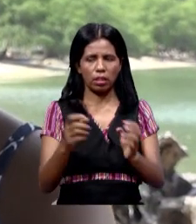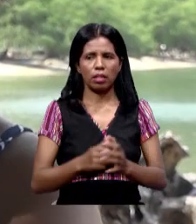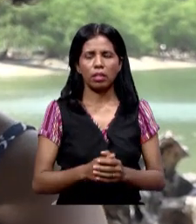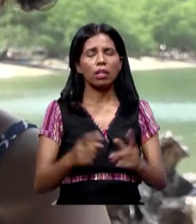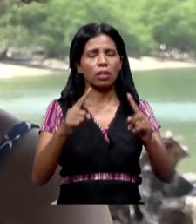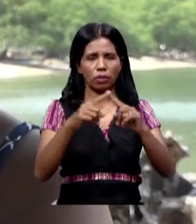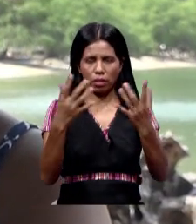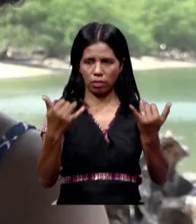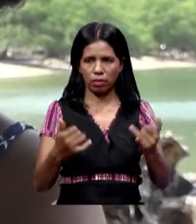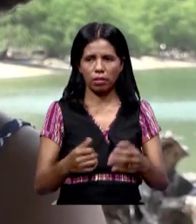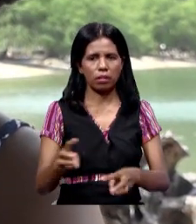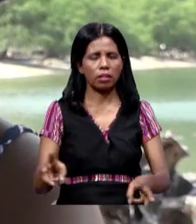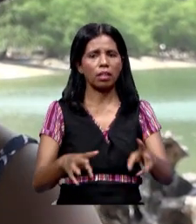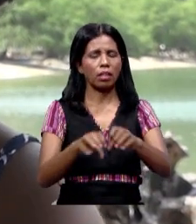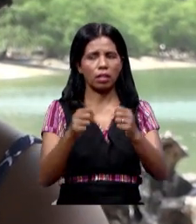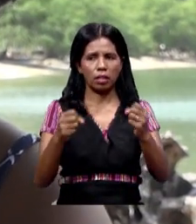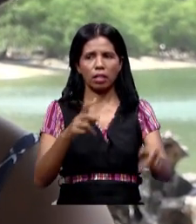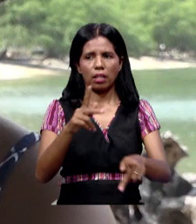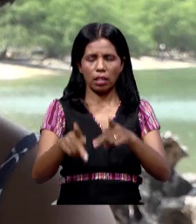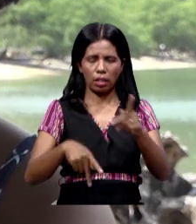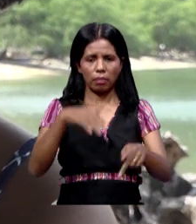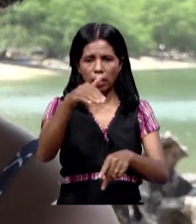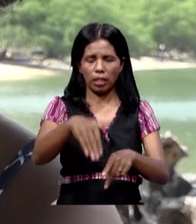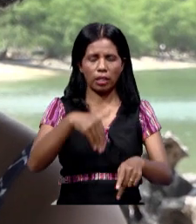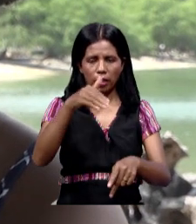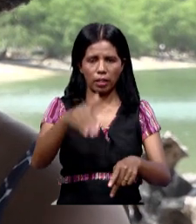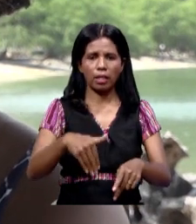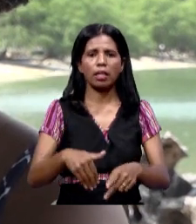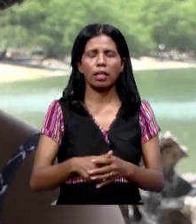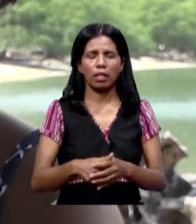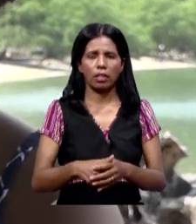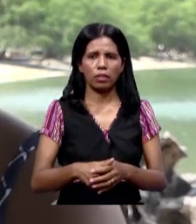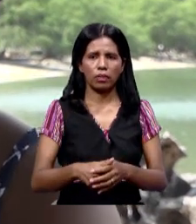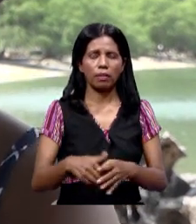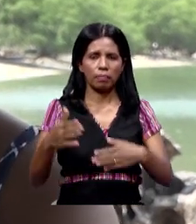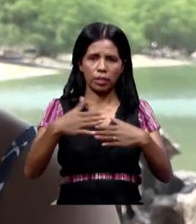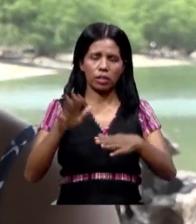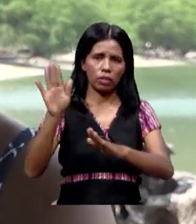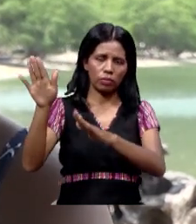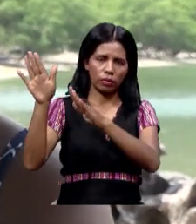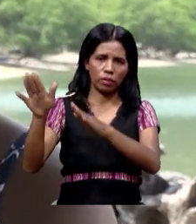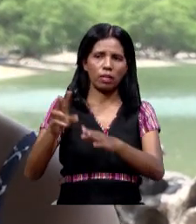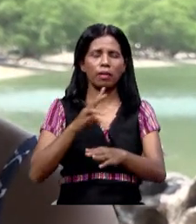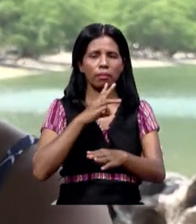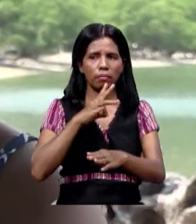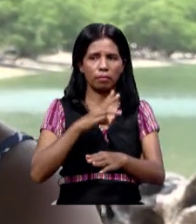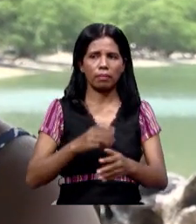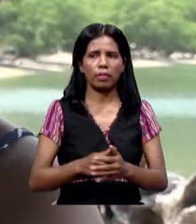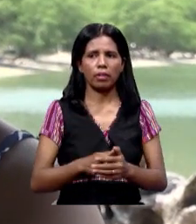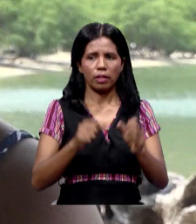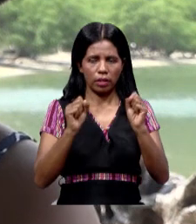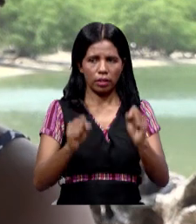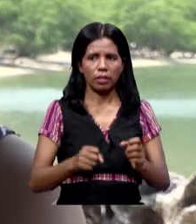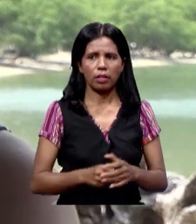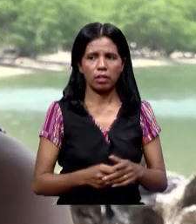agora look dalang adung at so ke em ke dalang ga umana ne usi fo hon fo hon be tun tu ir maina ne ne tes mai we